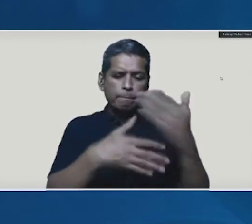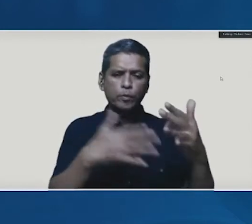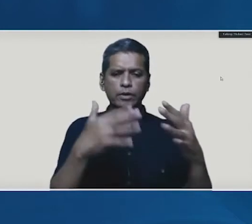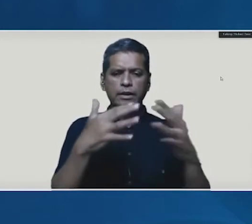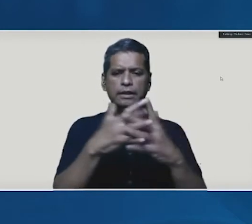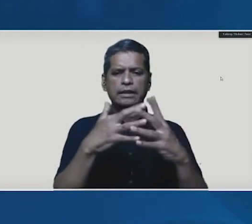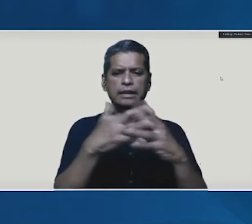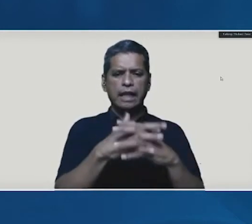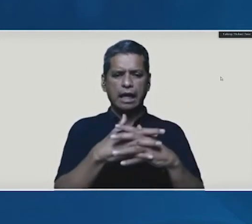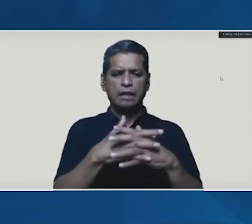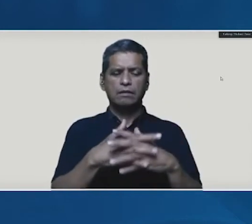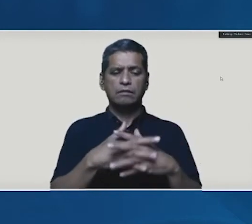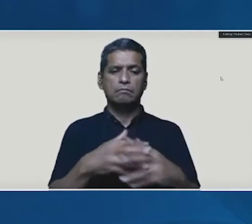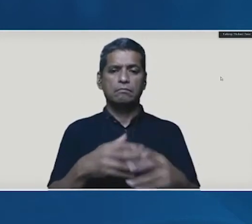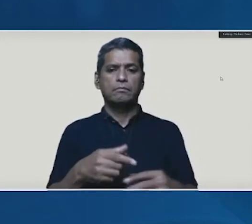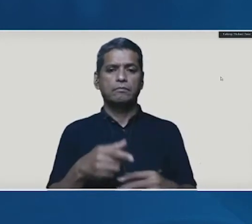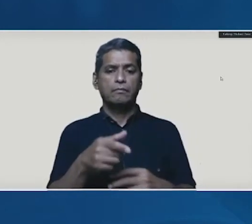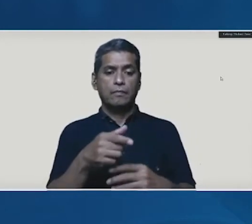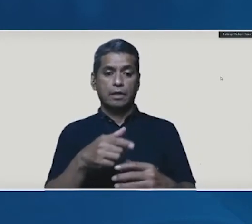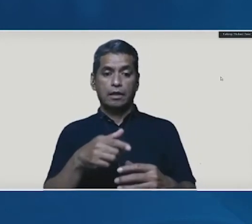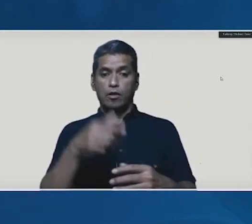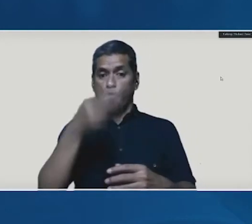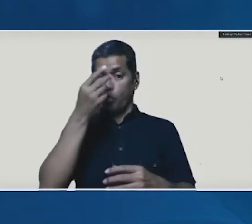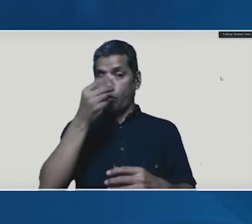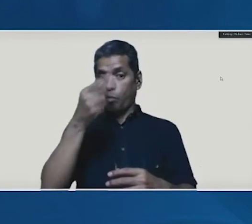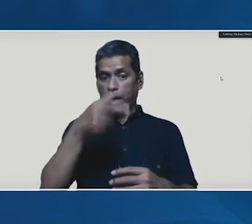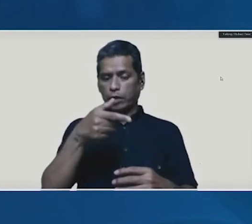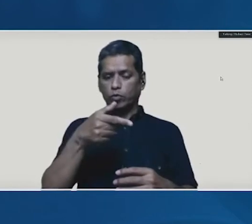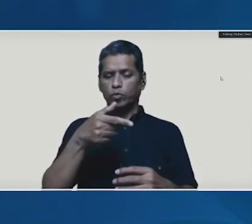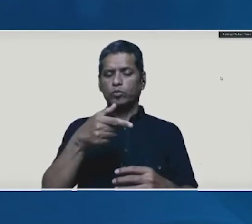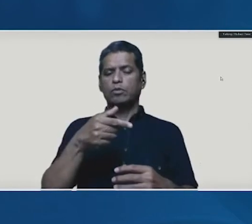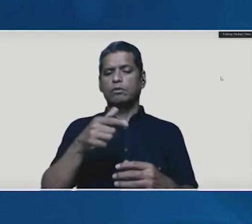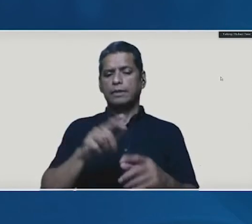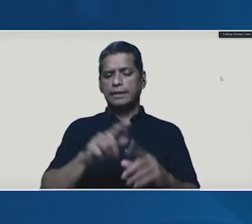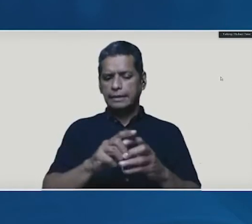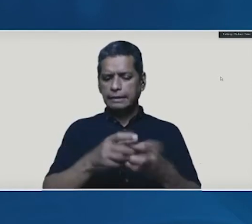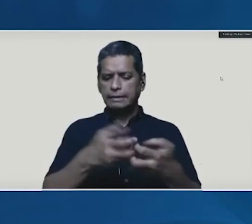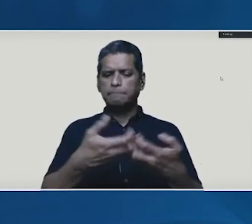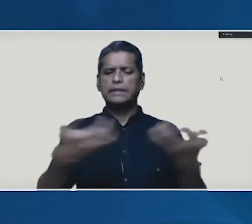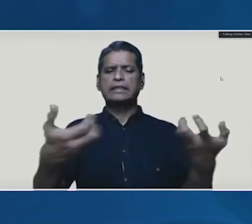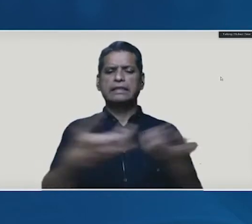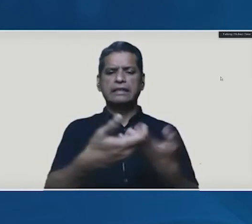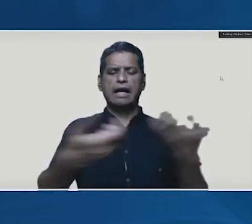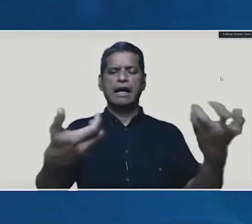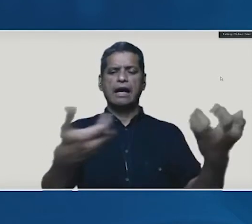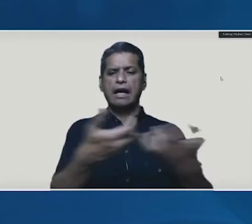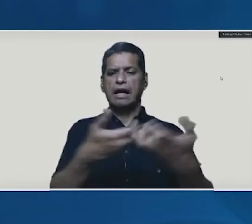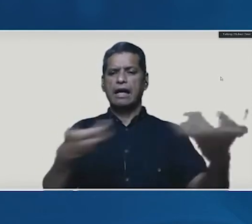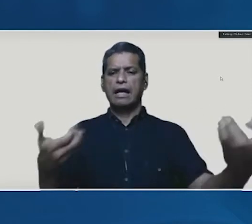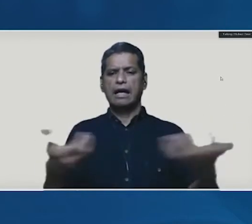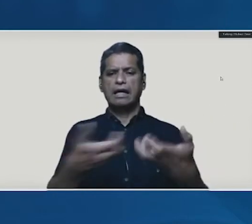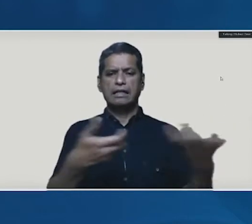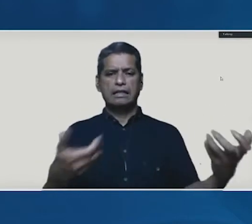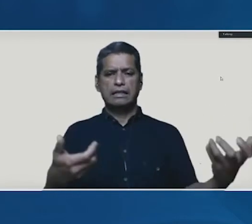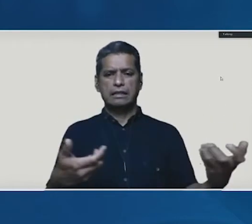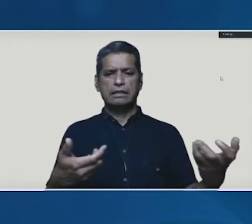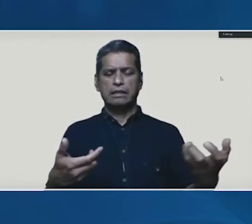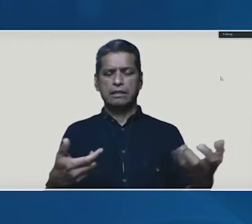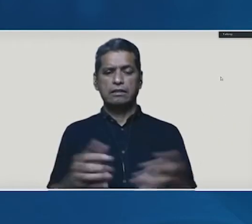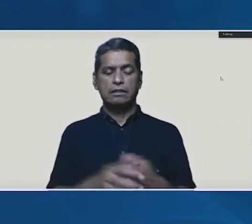terpecah kerajaan yang menuju kepada akhir zaman adalah kerajaan yang tidak ada super